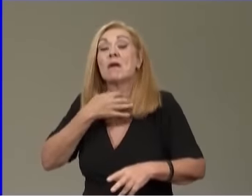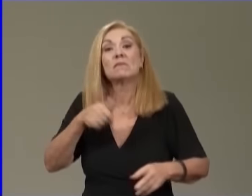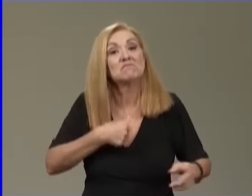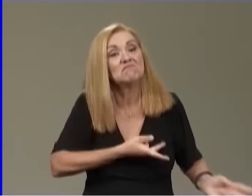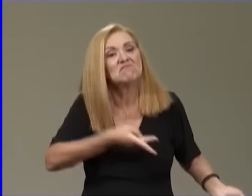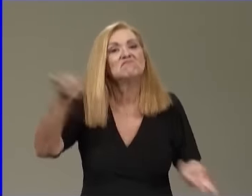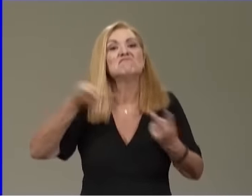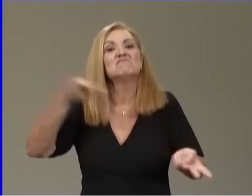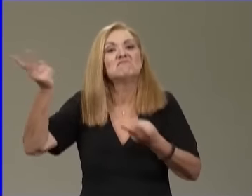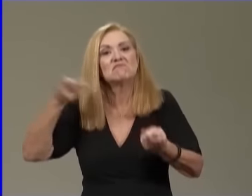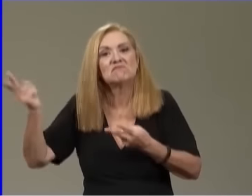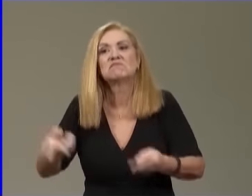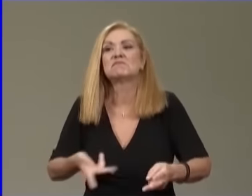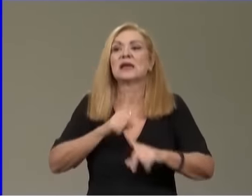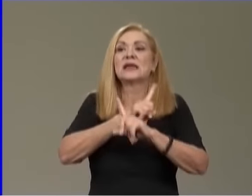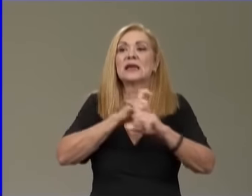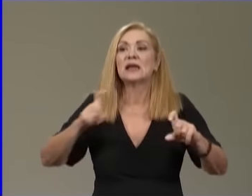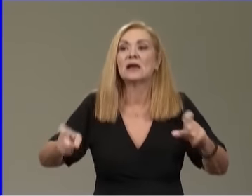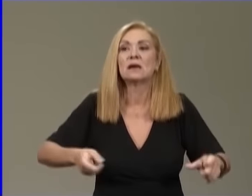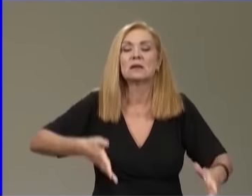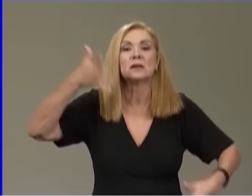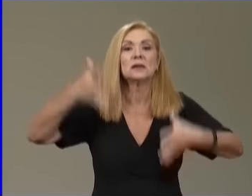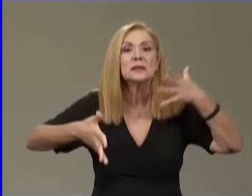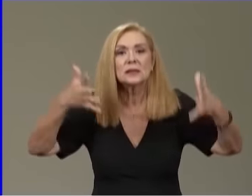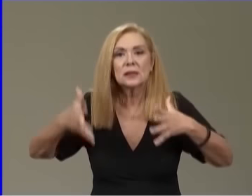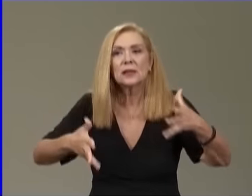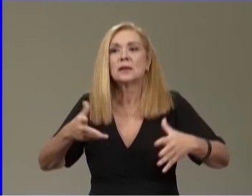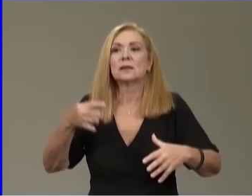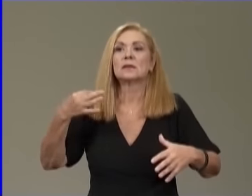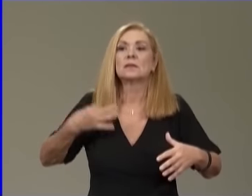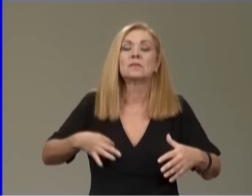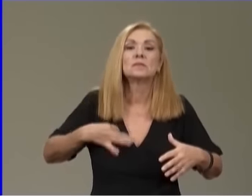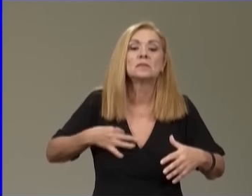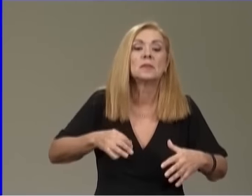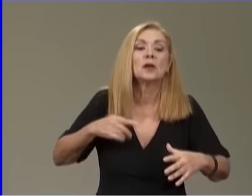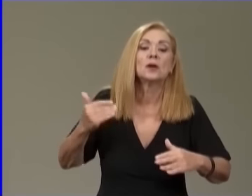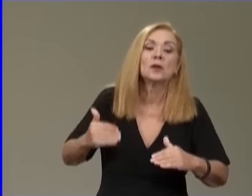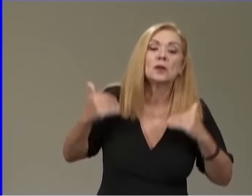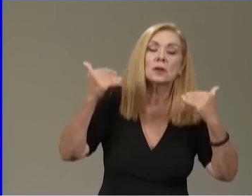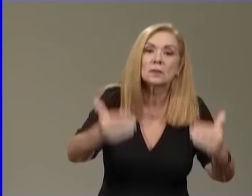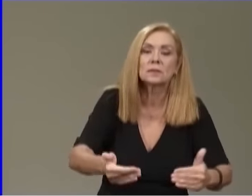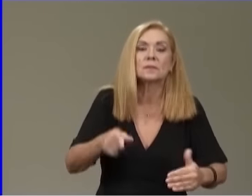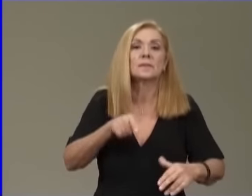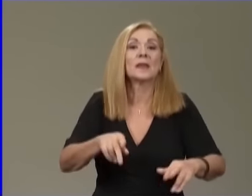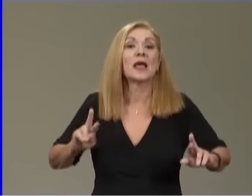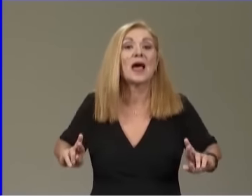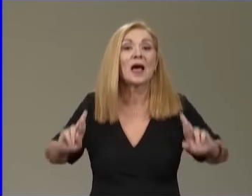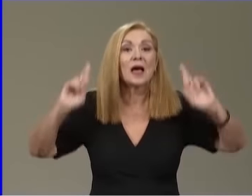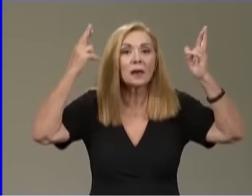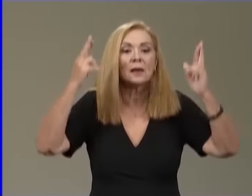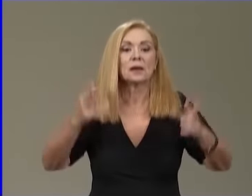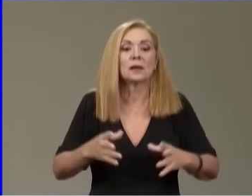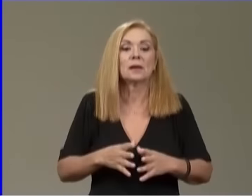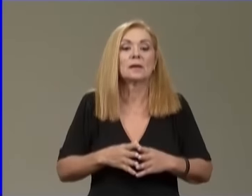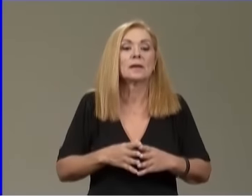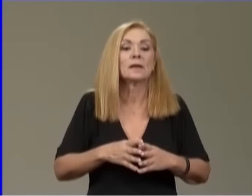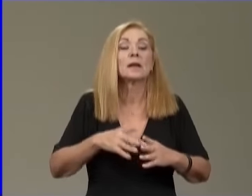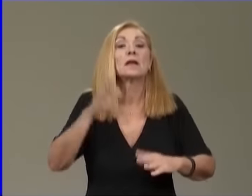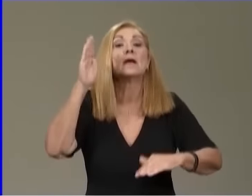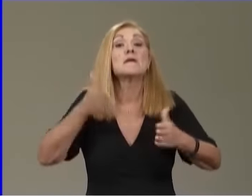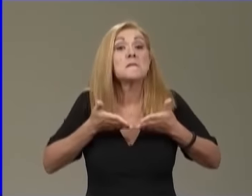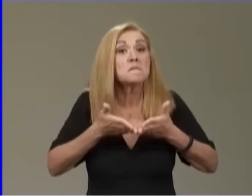δομικά υλικά κτηρίων για τις πράσινες πόλεις του μέλλοντος. Εξοπλισμός για ανανεώσιμες πηγές ενέργειας, ναυπήγηση, επισκευές